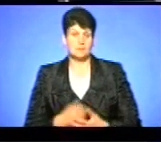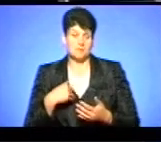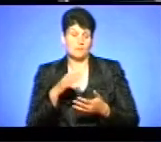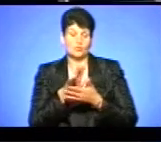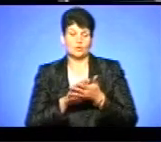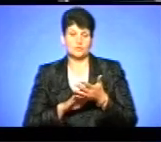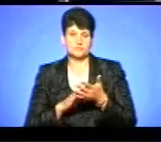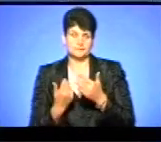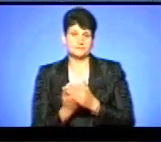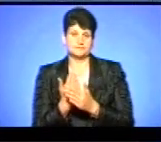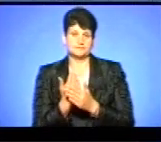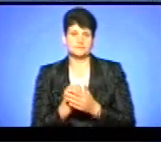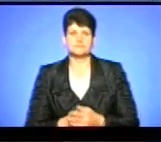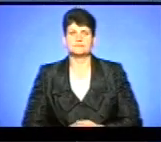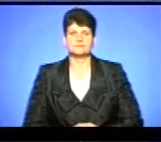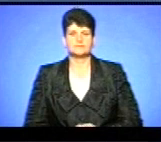Продовжуємо наш ефір.